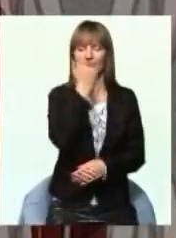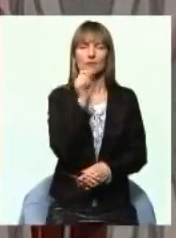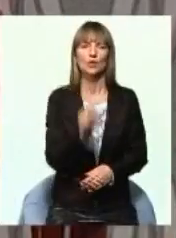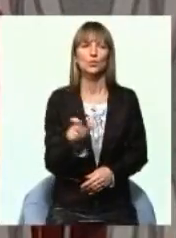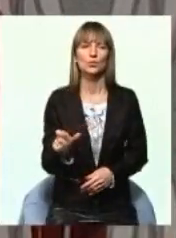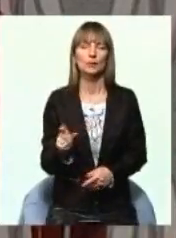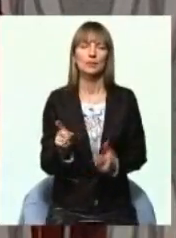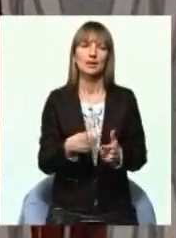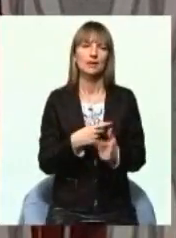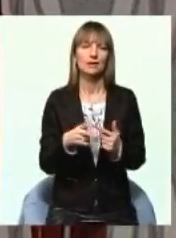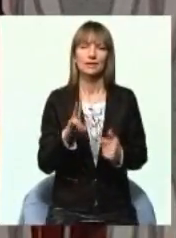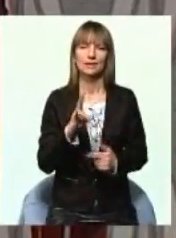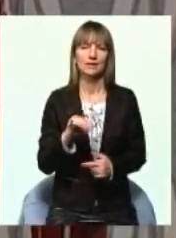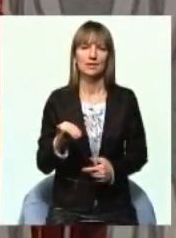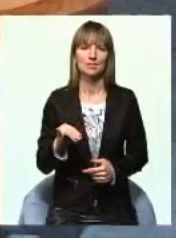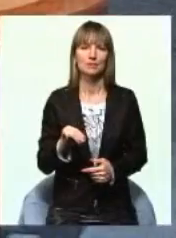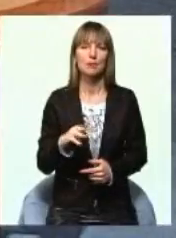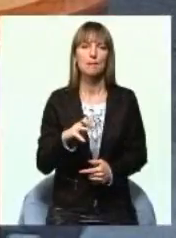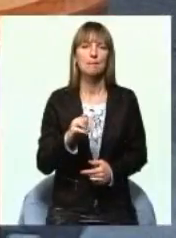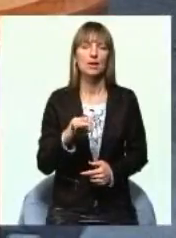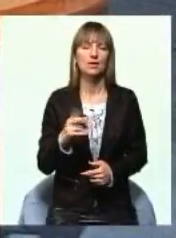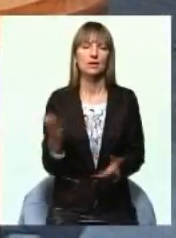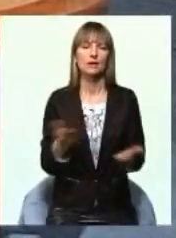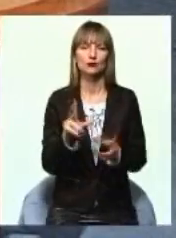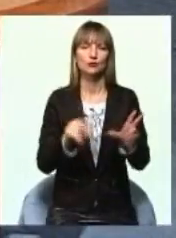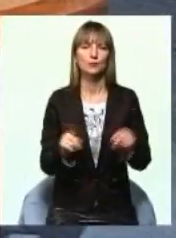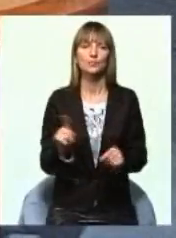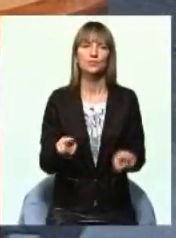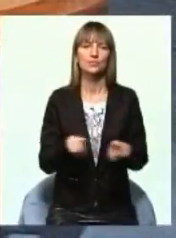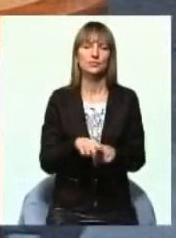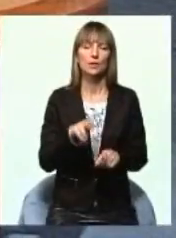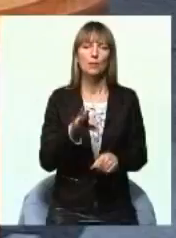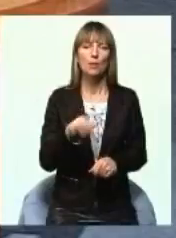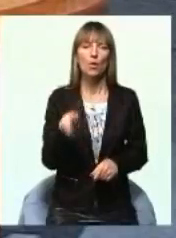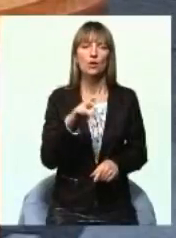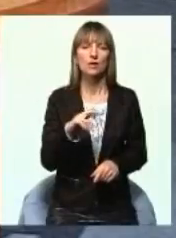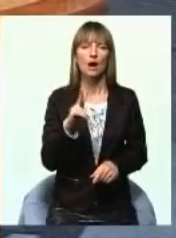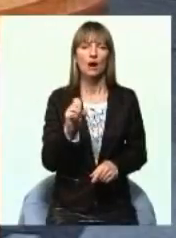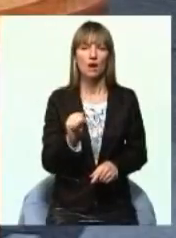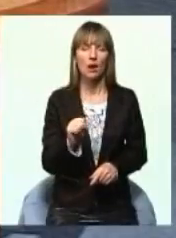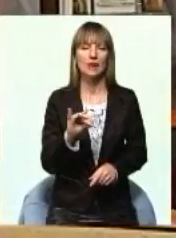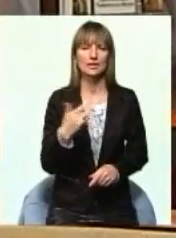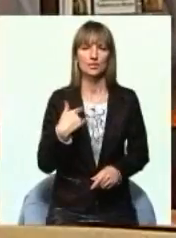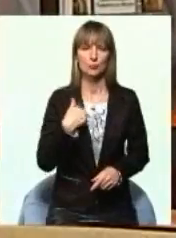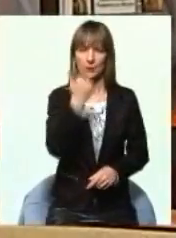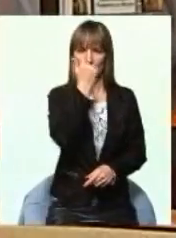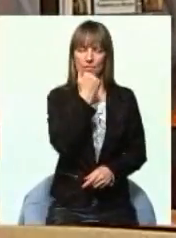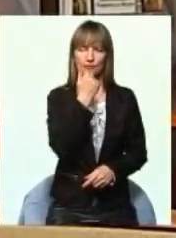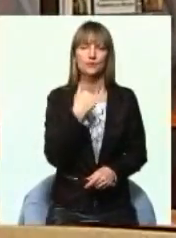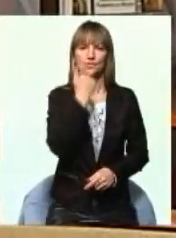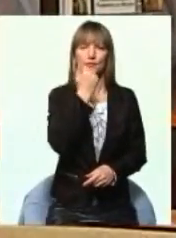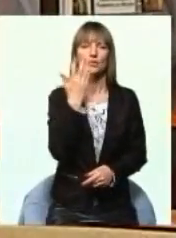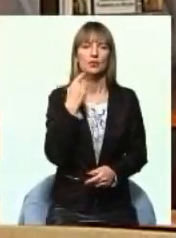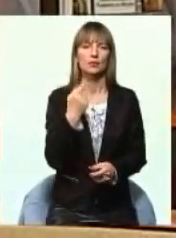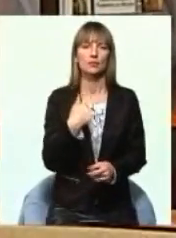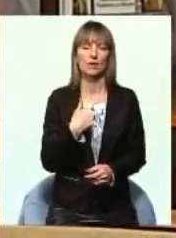людям постійно, чи не потрібно дякувати? Марійко, от як ти вважаєш, що таке подяка і для чого ми дякуємо? Ми дякуємо, коли роблять